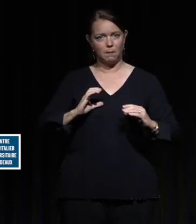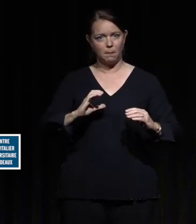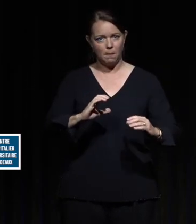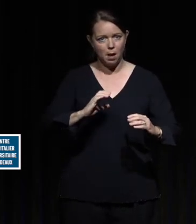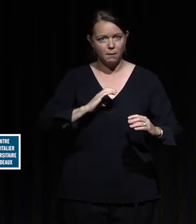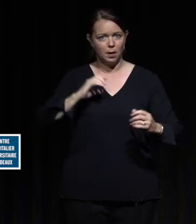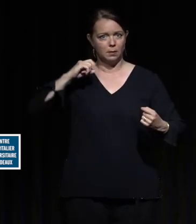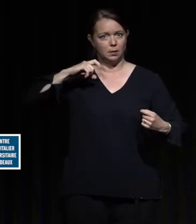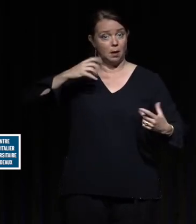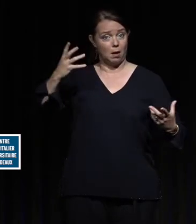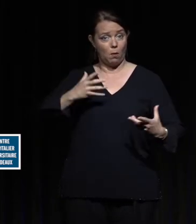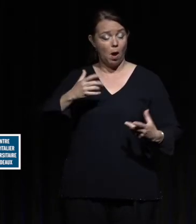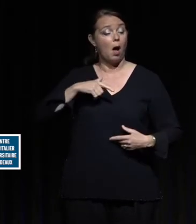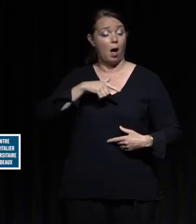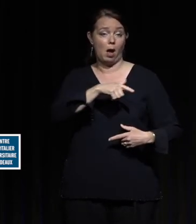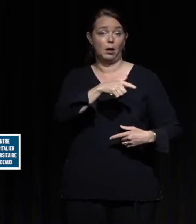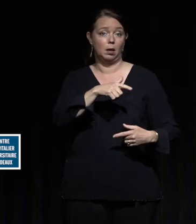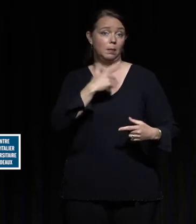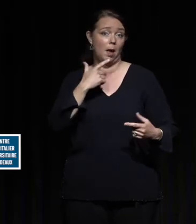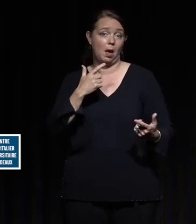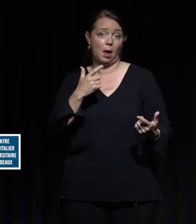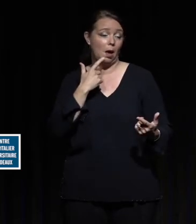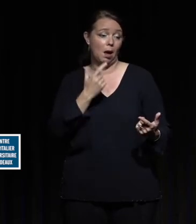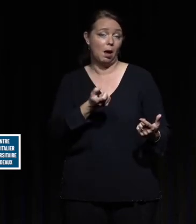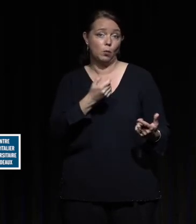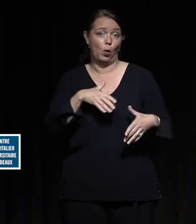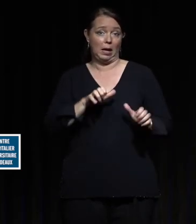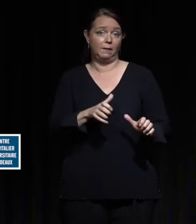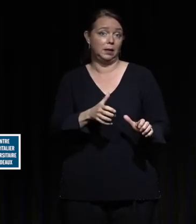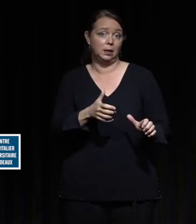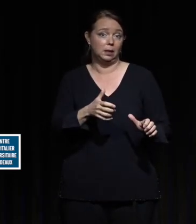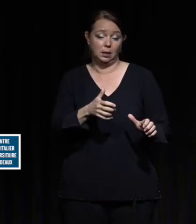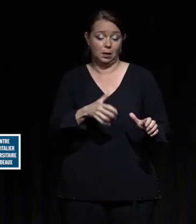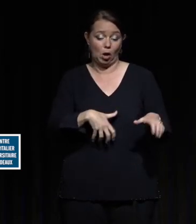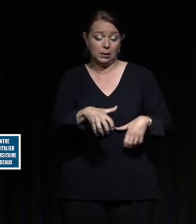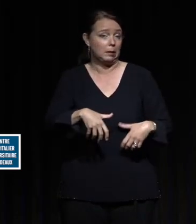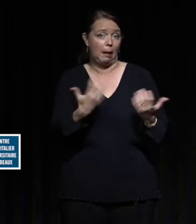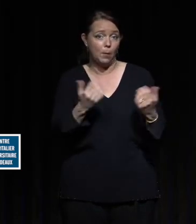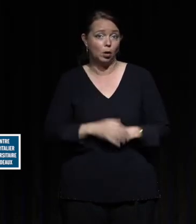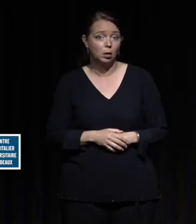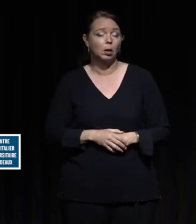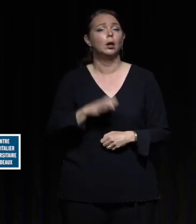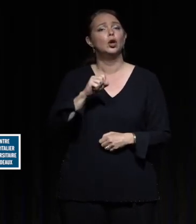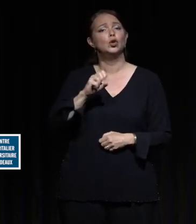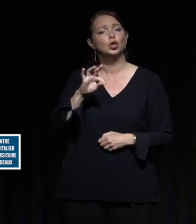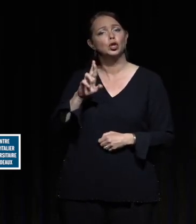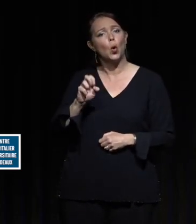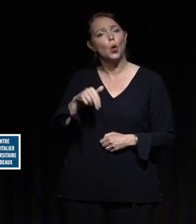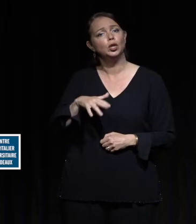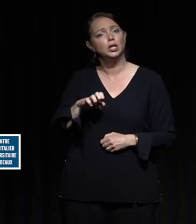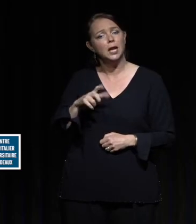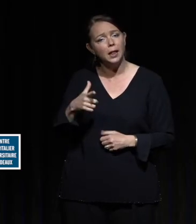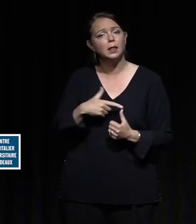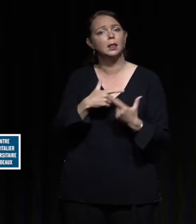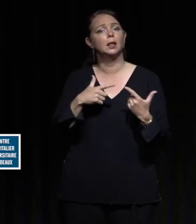l'endométriose, c'est vous maintenir sous une contraception, quelle qu'elle soit, vous voyez, œstroprogestative, progestative